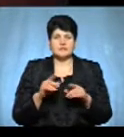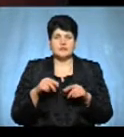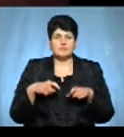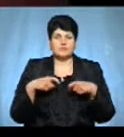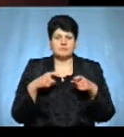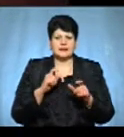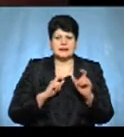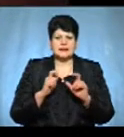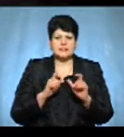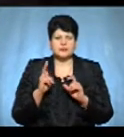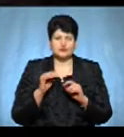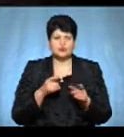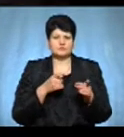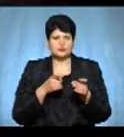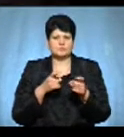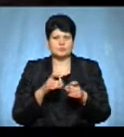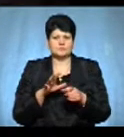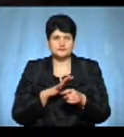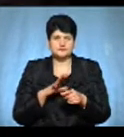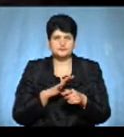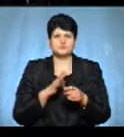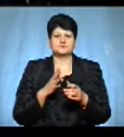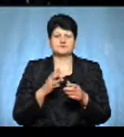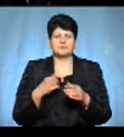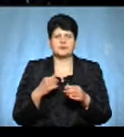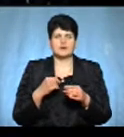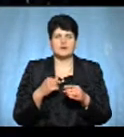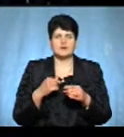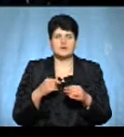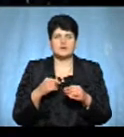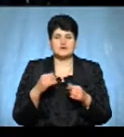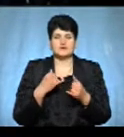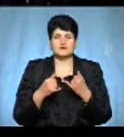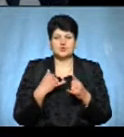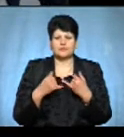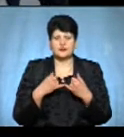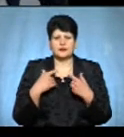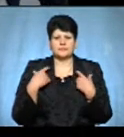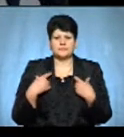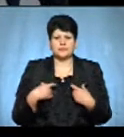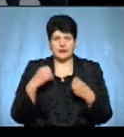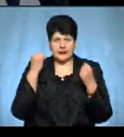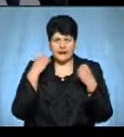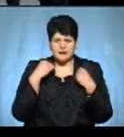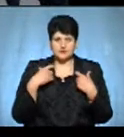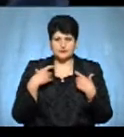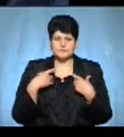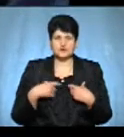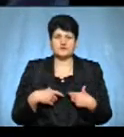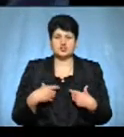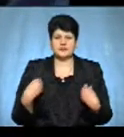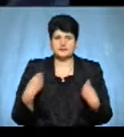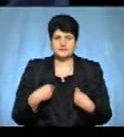На Інститутській якраз ще йшли постріли, я ще людина військова, тобто я скинувся з жовтий жилет з написом «Преса Каску». Тобто